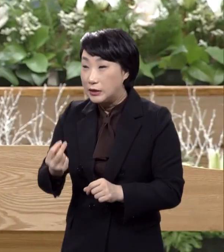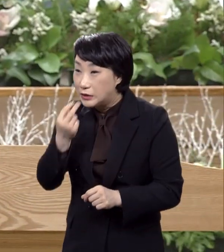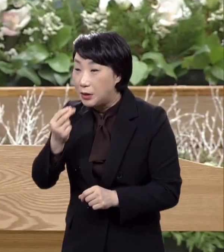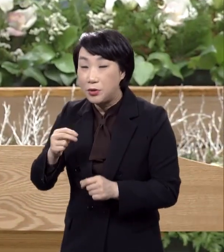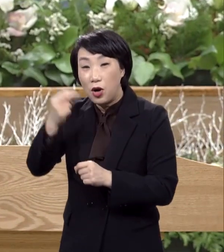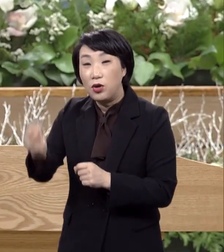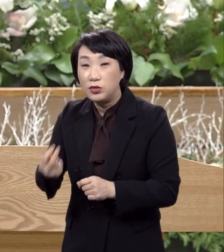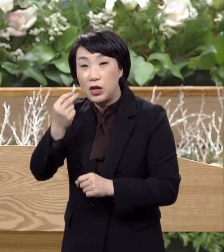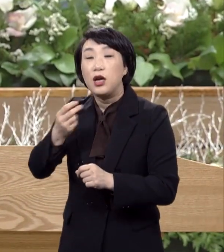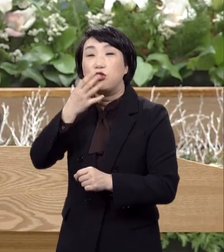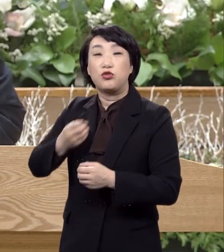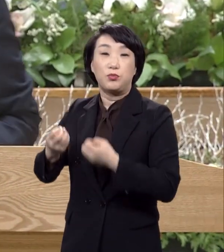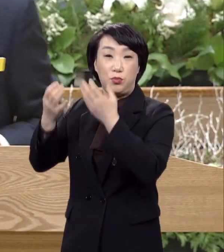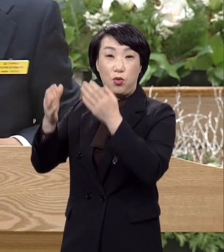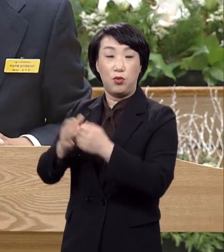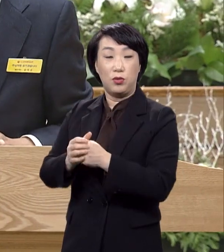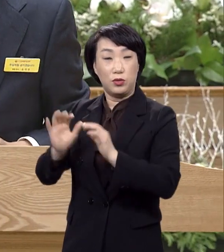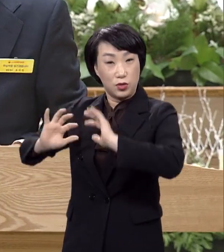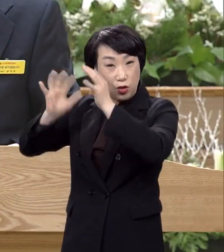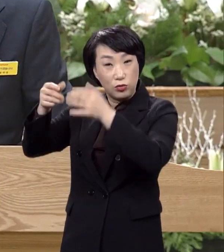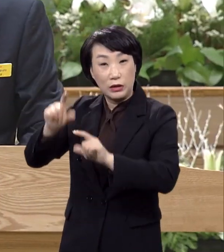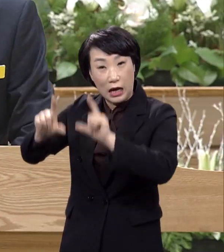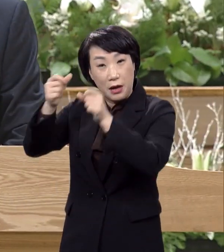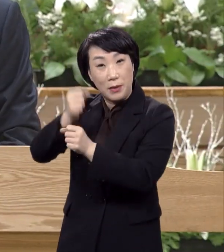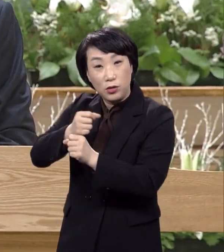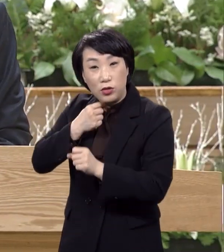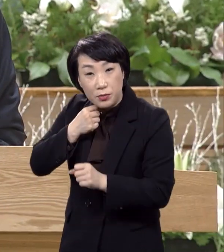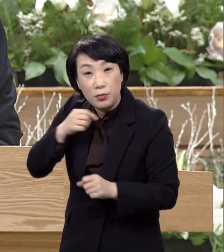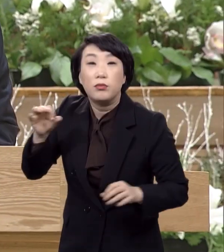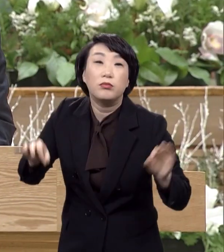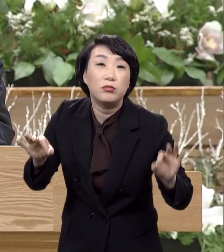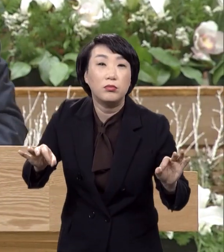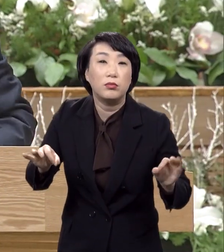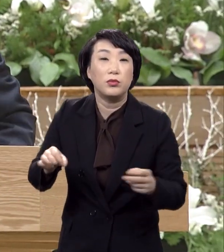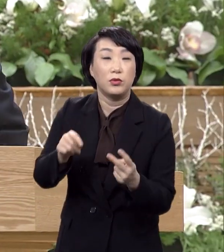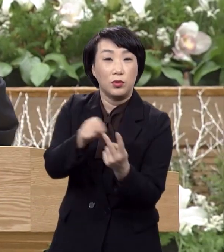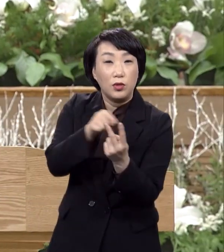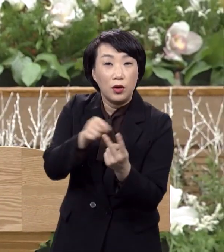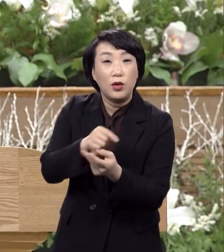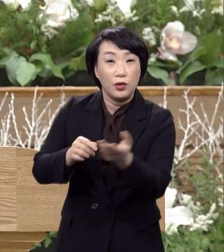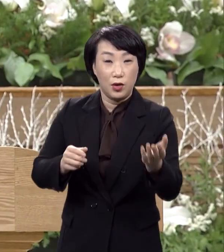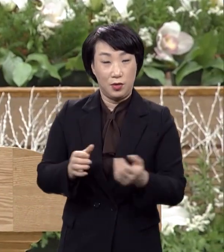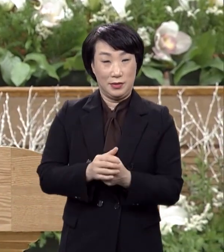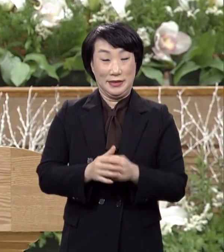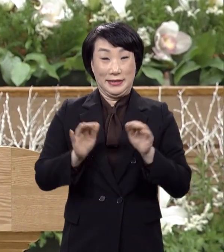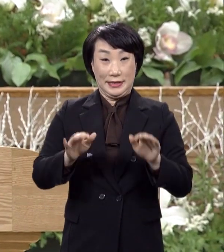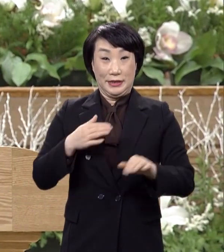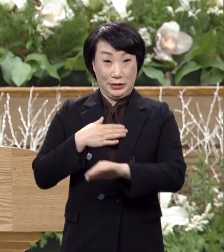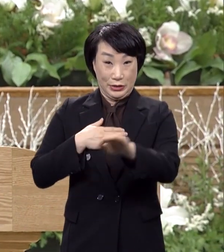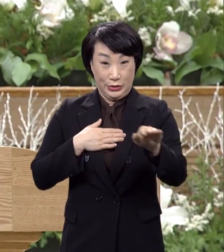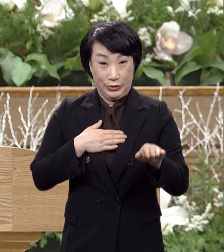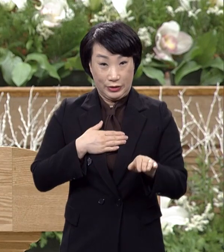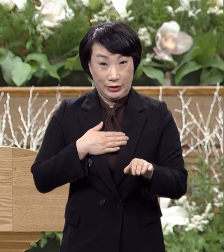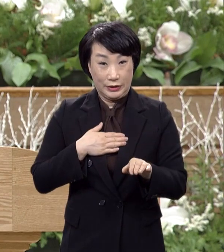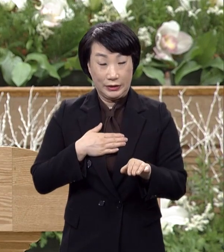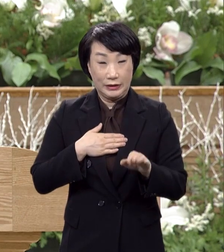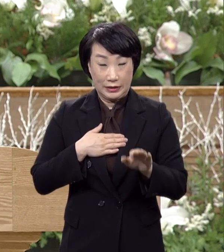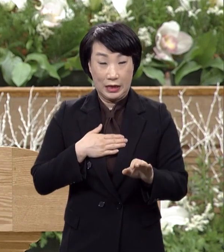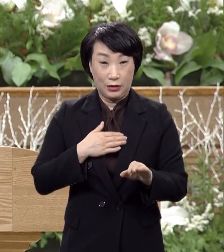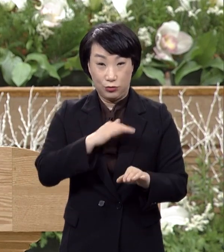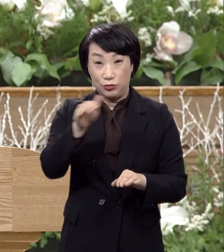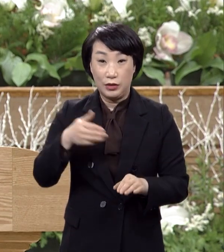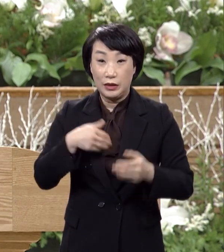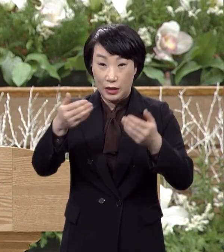생명과 영생과 축복과 천국의 날을 만들 것이냐. 그러므로 우리는 이